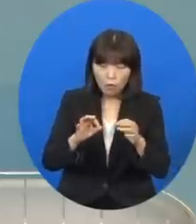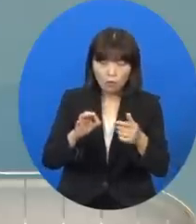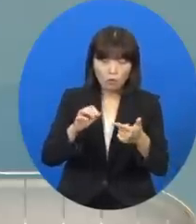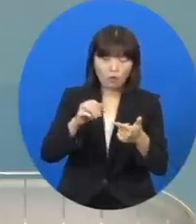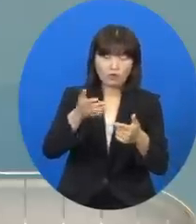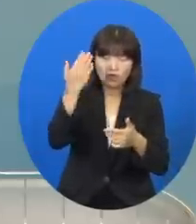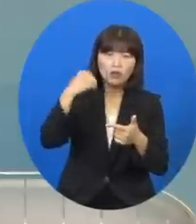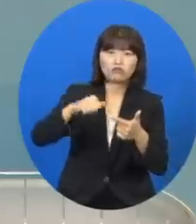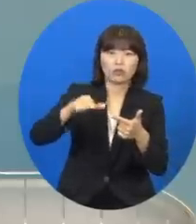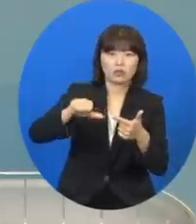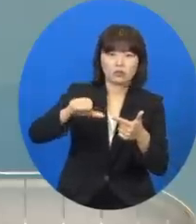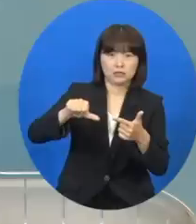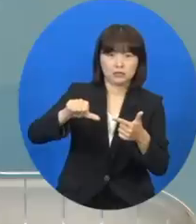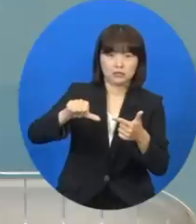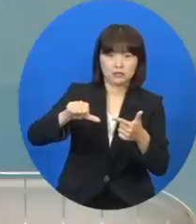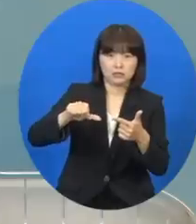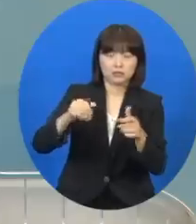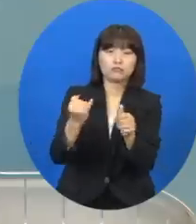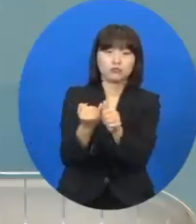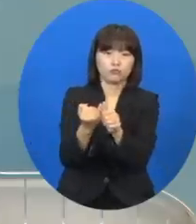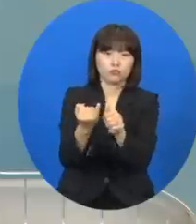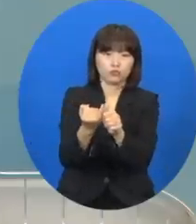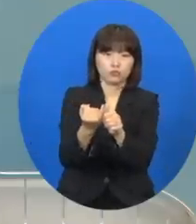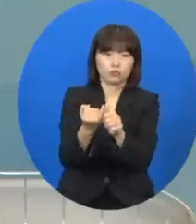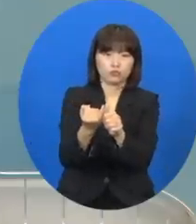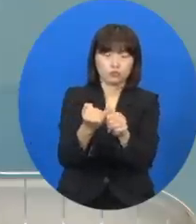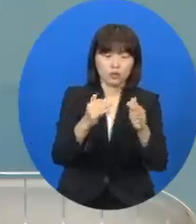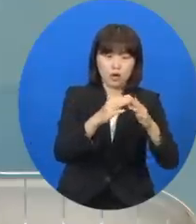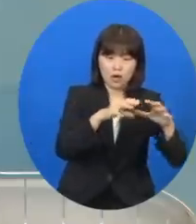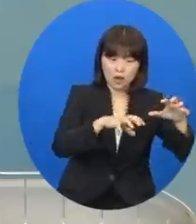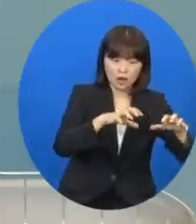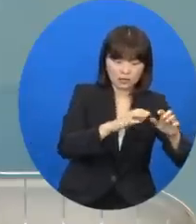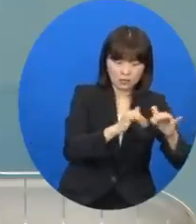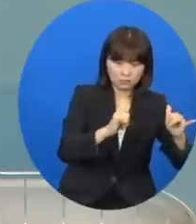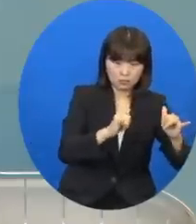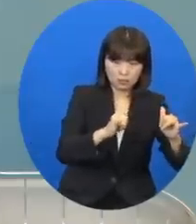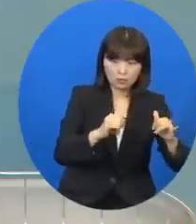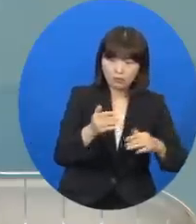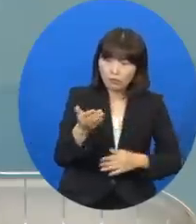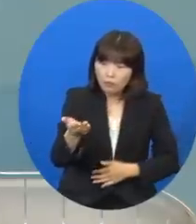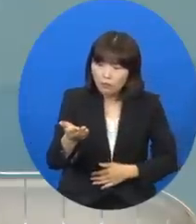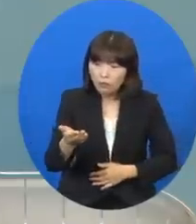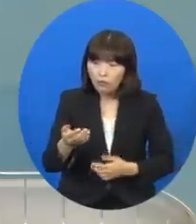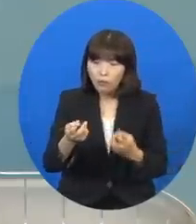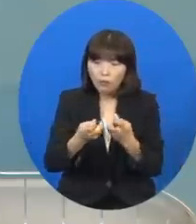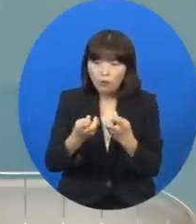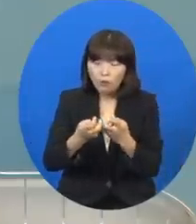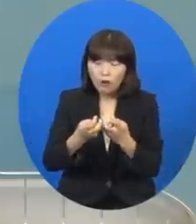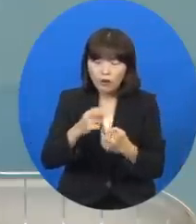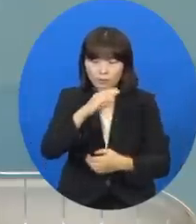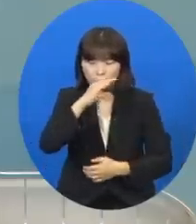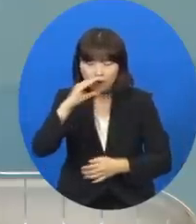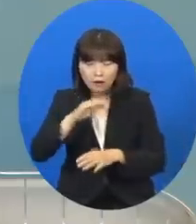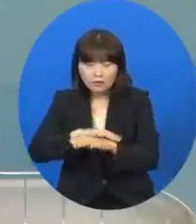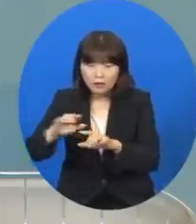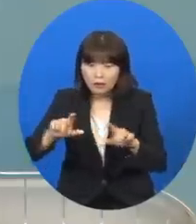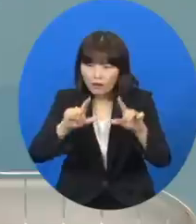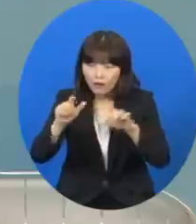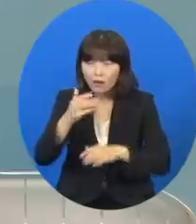마을 사람들이 어떻게 당신이 그 처지에서 이렇게 반듯하게 살게